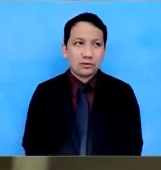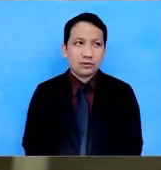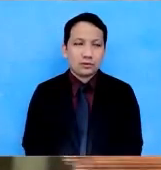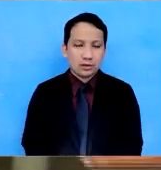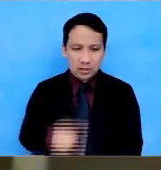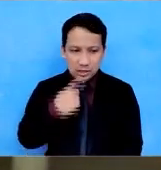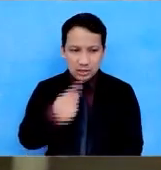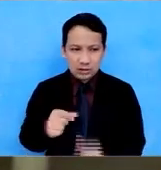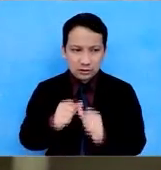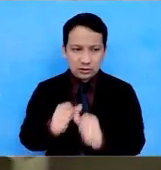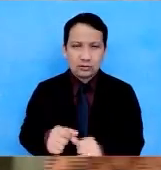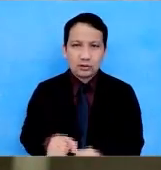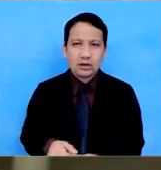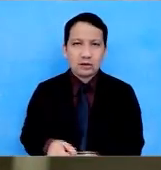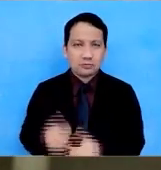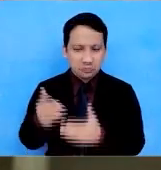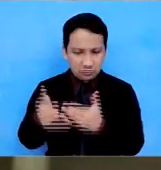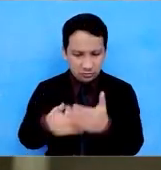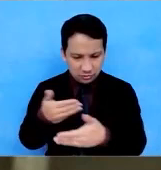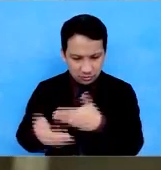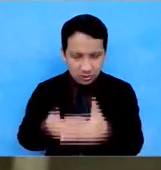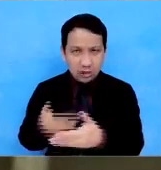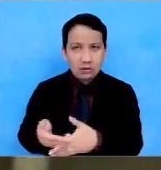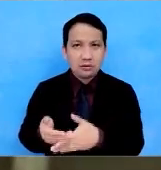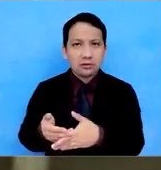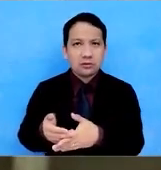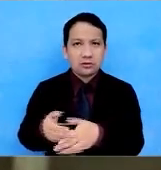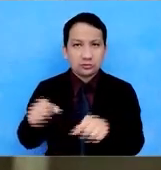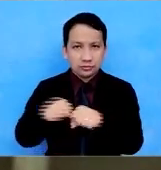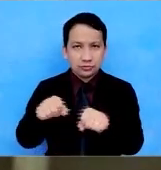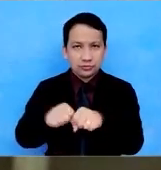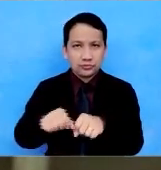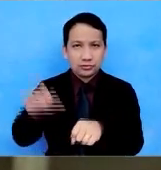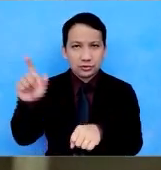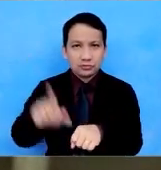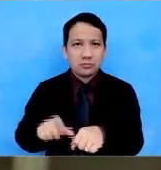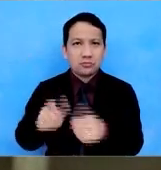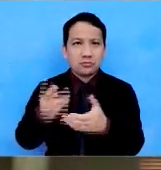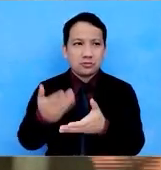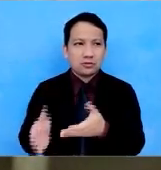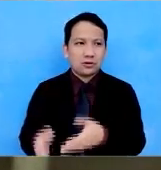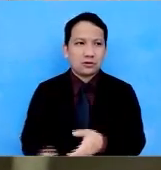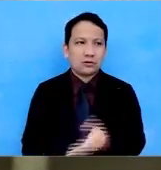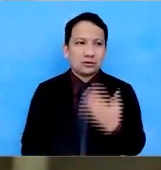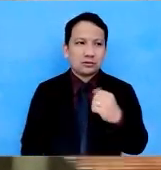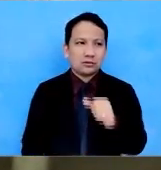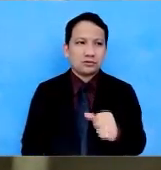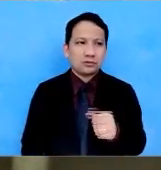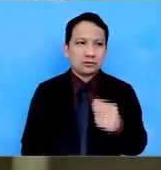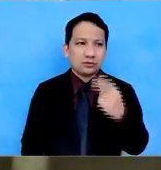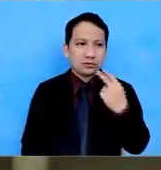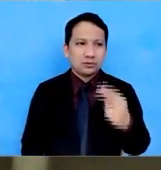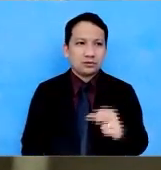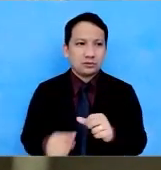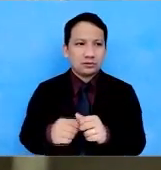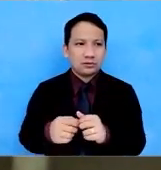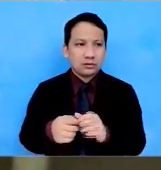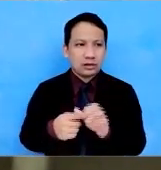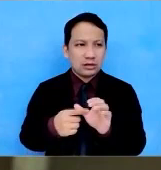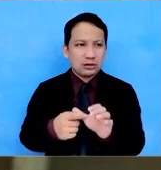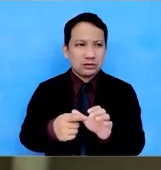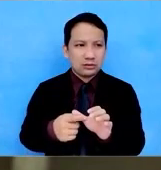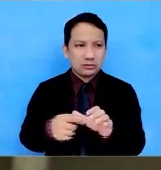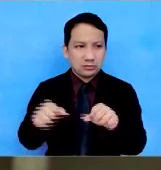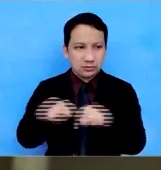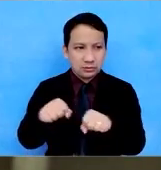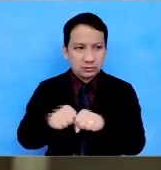pagkawala o unti-unting pagkamatay ng shoe industry sa Marikina. And napaka-visual ng image ng ang shoe industry at